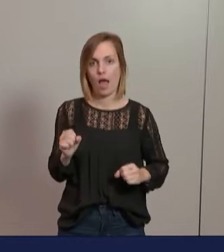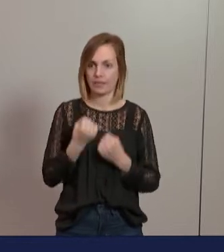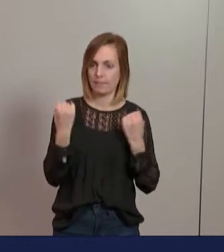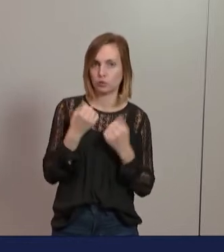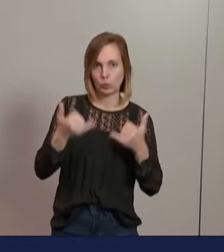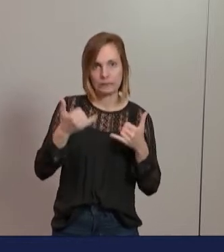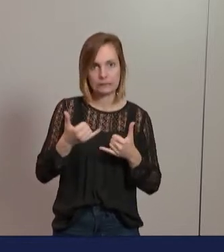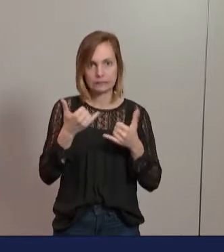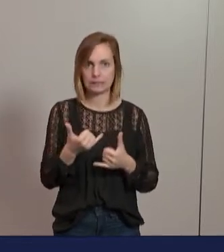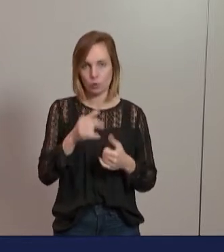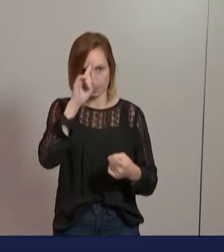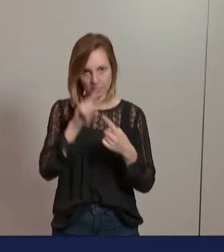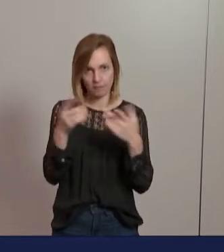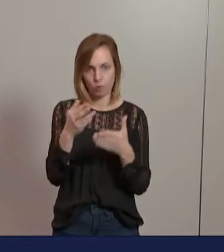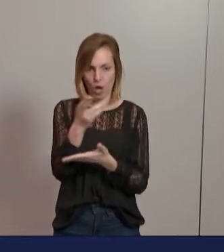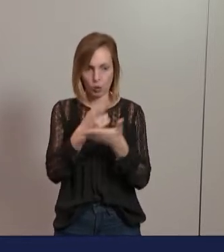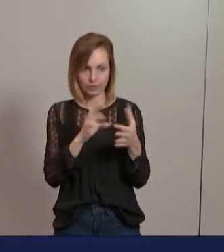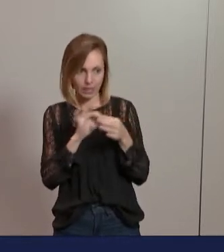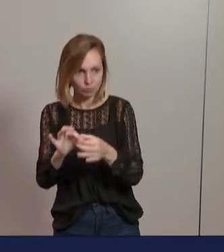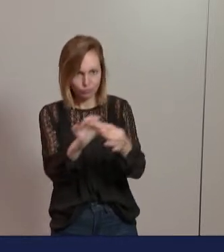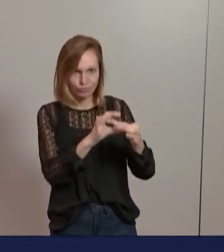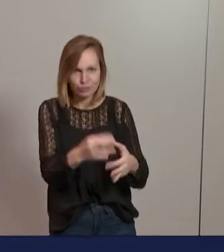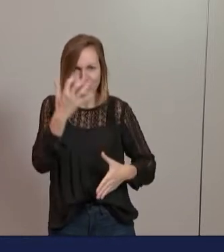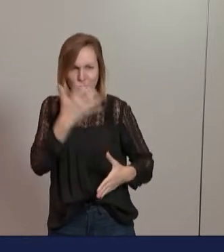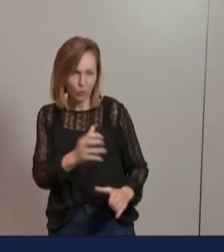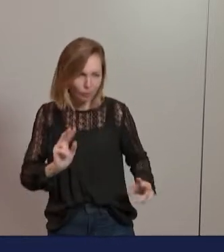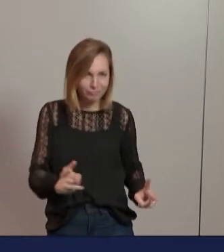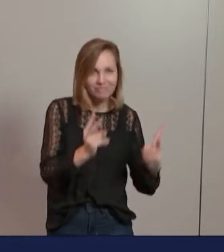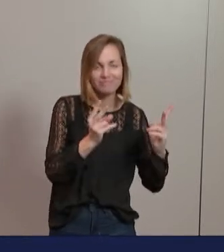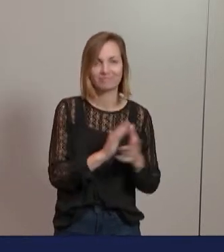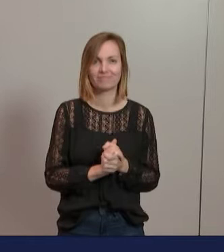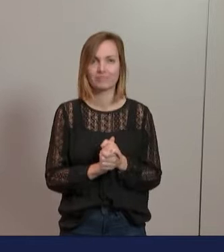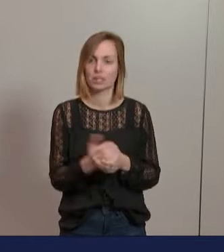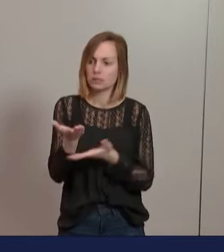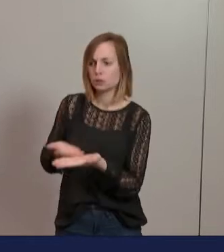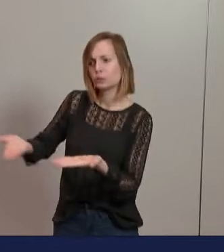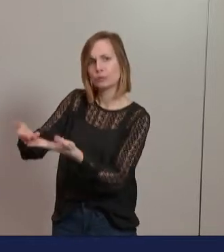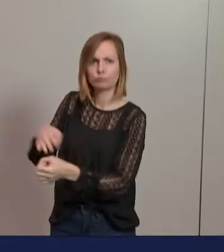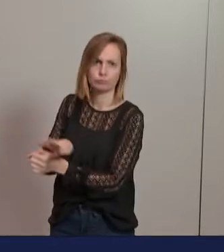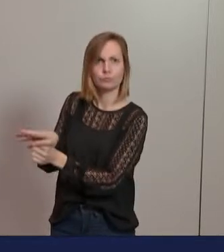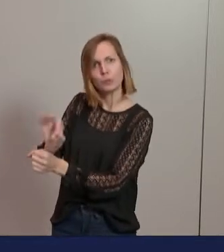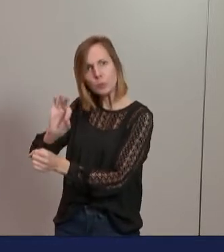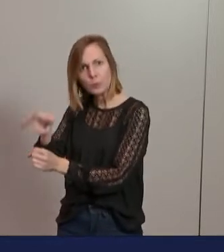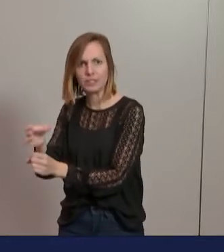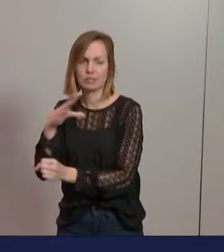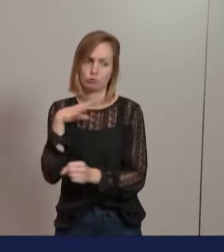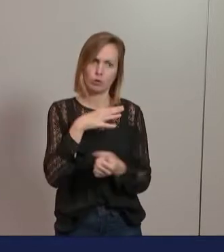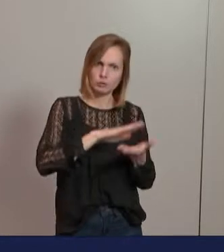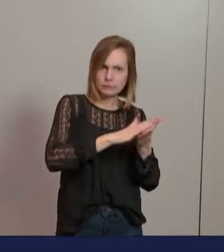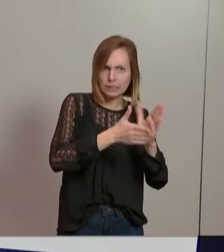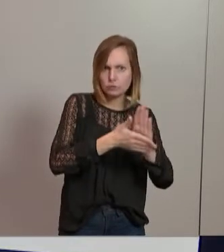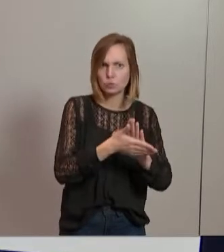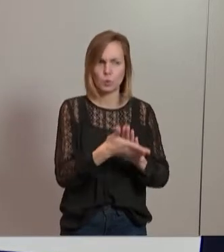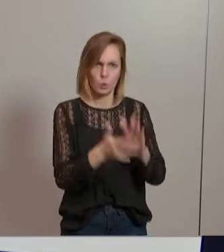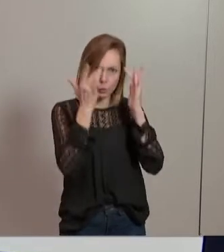Recréer du lien, redonner à Rezé son caractère festif et convivial. Au-delà de la situation sanitaire actuelle, le tissu associatif, les